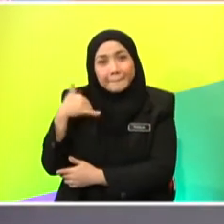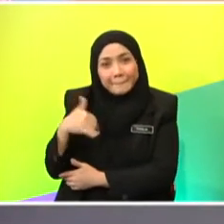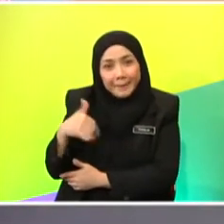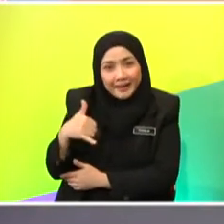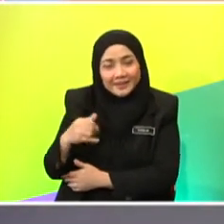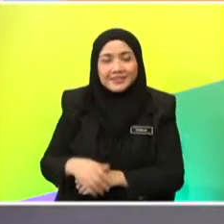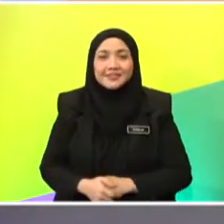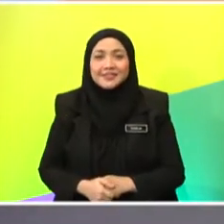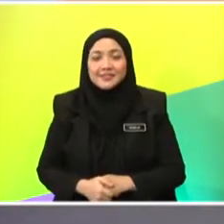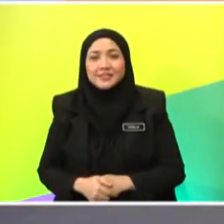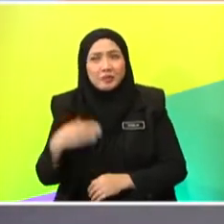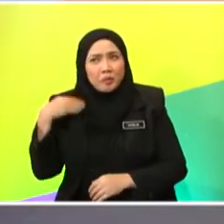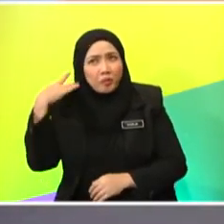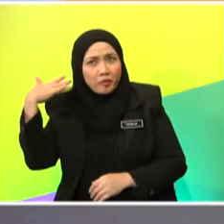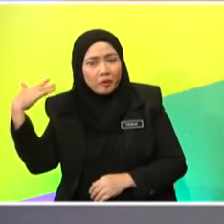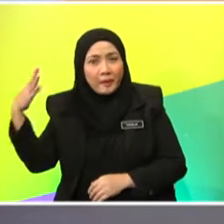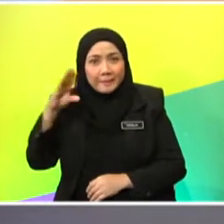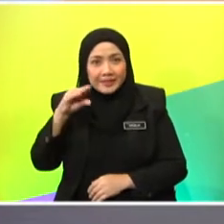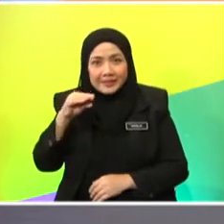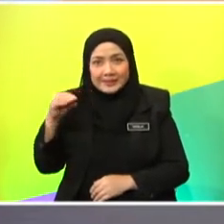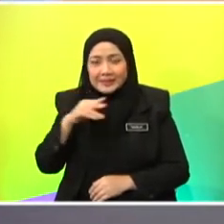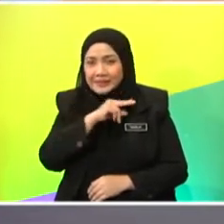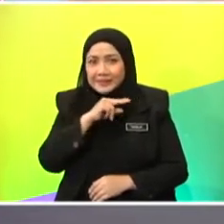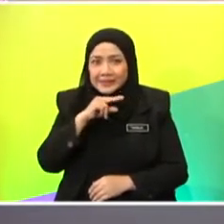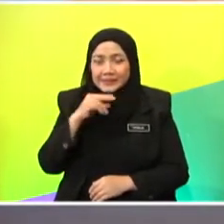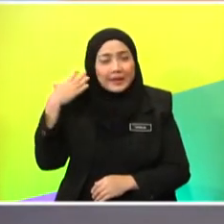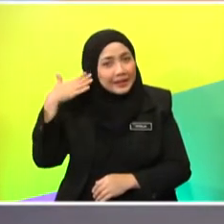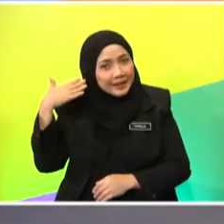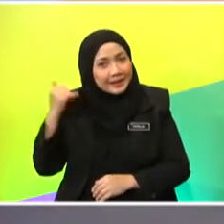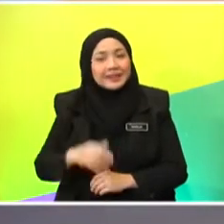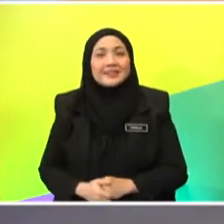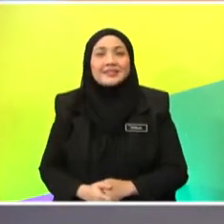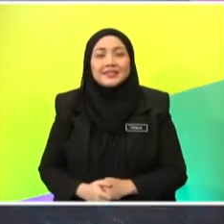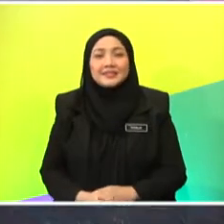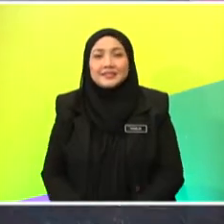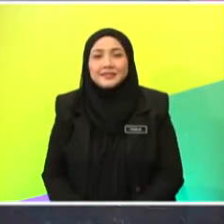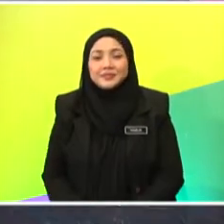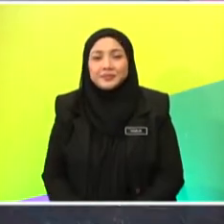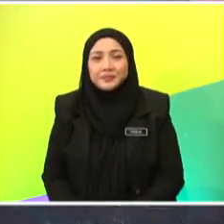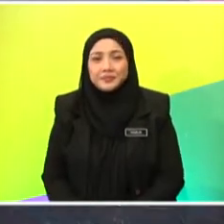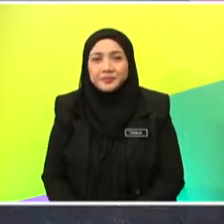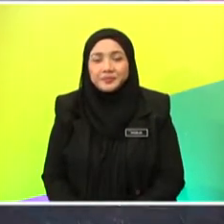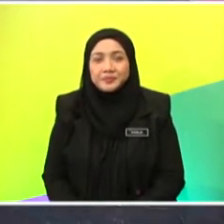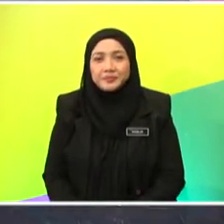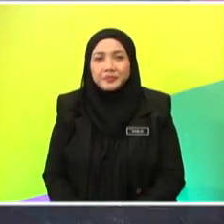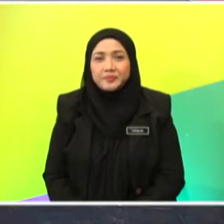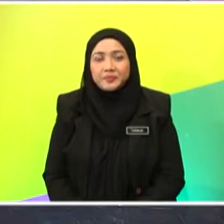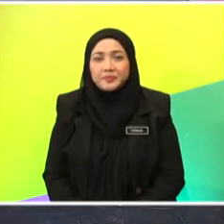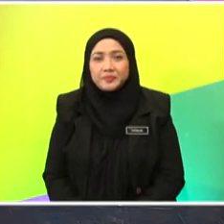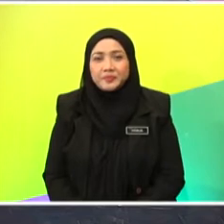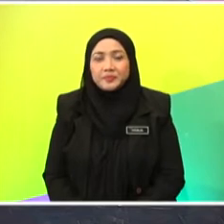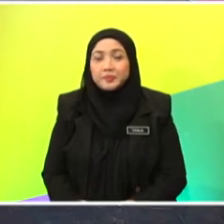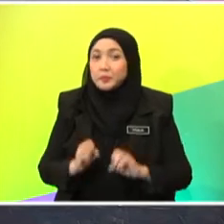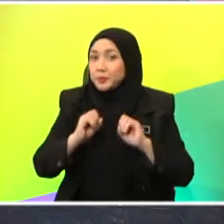baik jadi bila kita kemas esok nak main lagi senang saja betul senang sedih